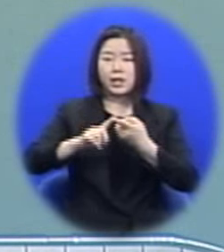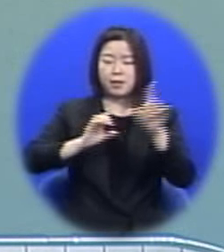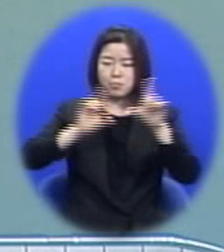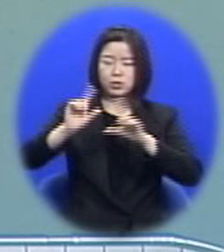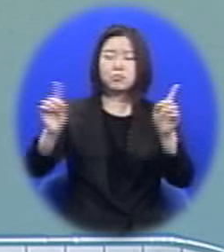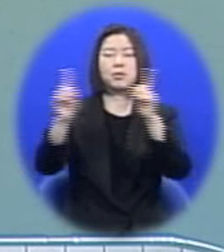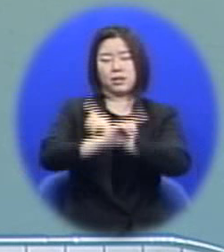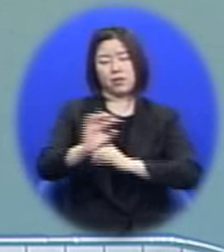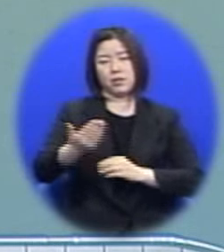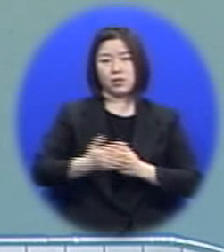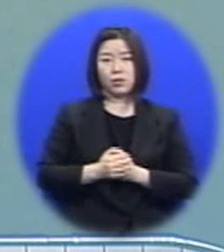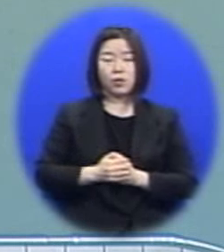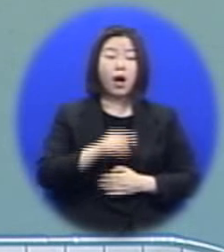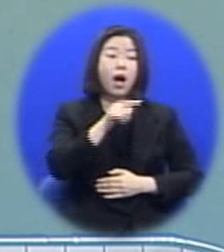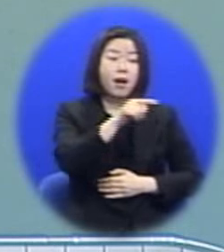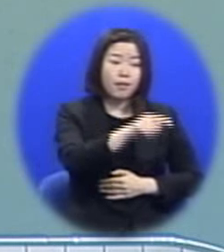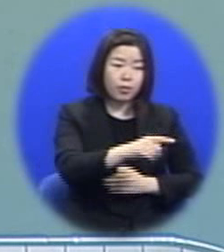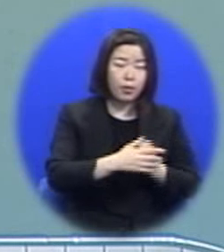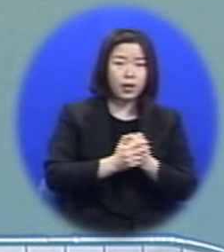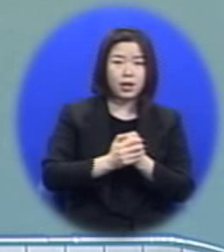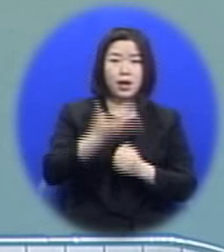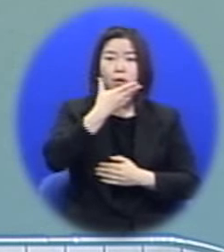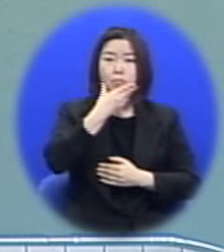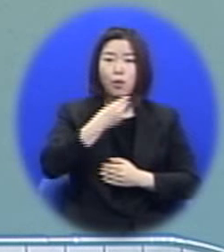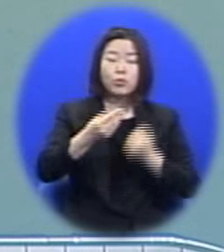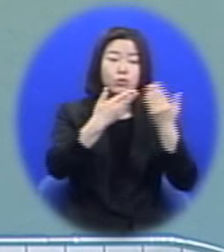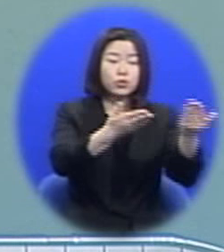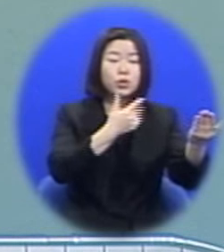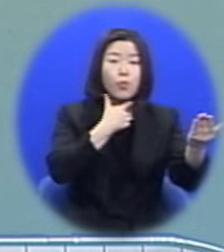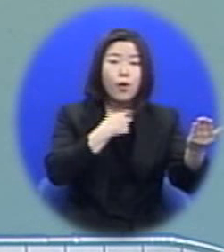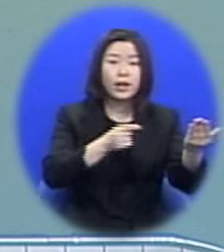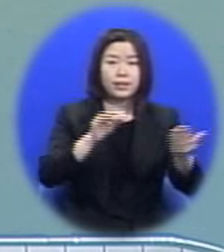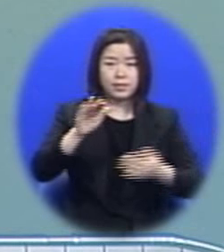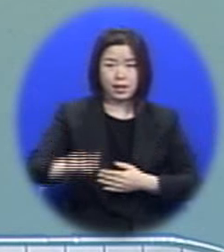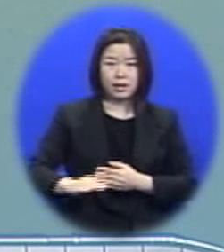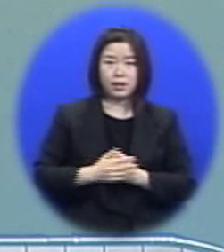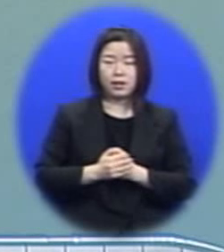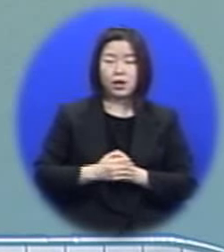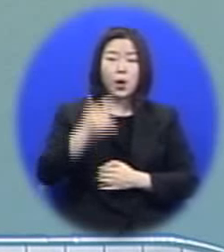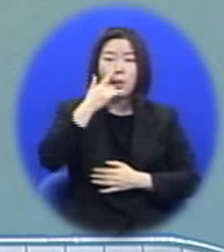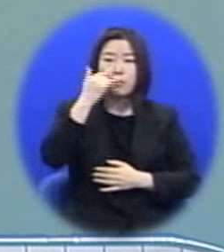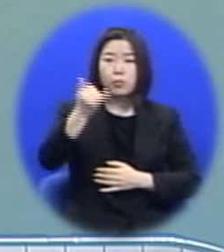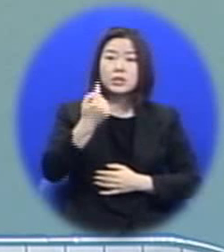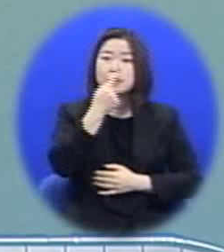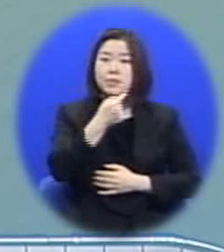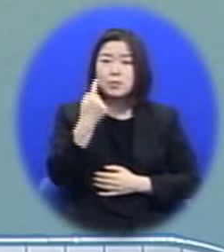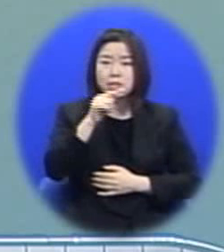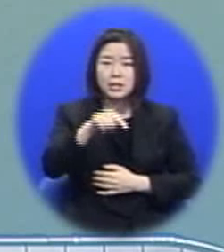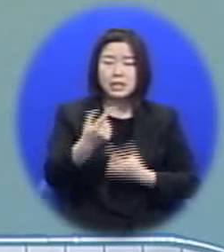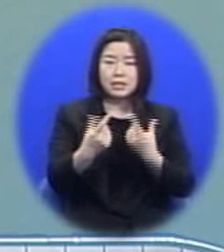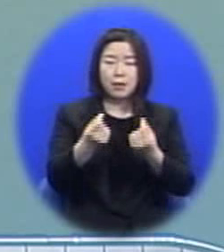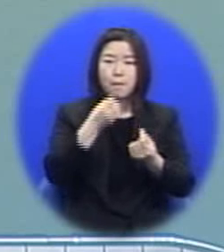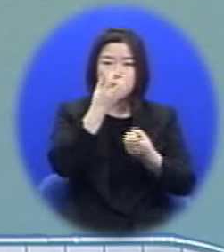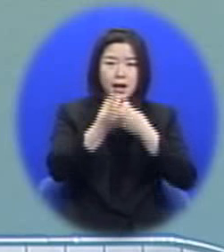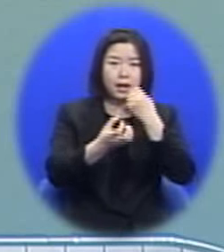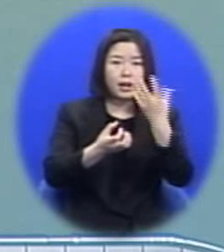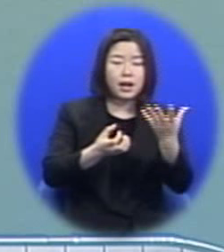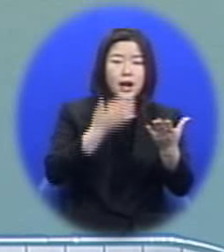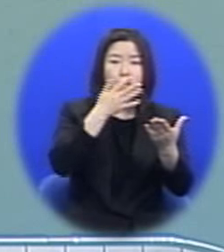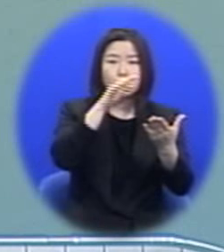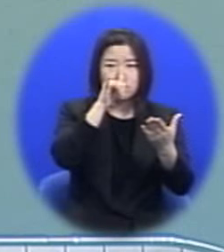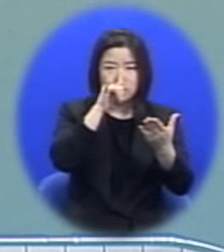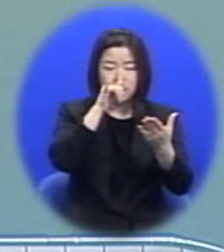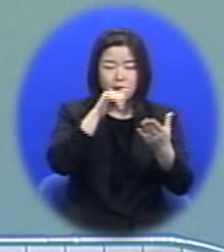살아계시다면 너에게 정말 복을 주시기 원한다. 부모님의 입에서 이런 말이 튀어나오도록, 믿음이 없으신